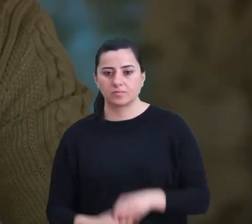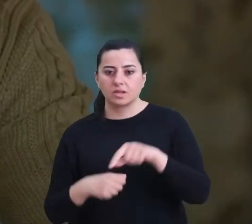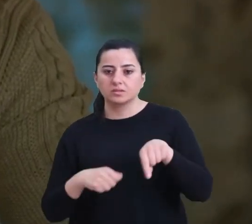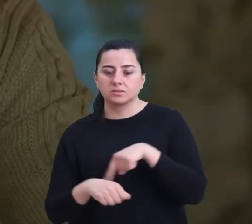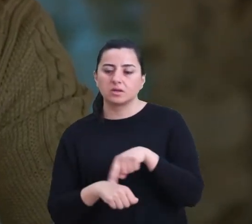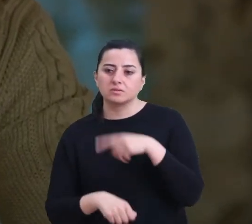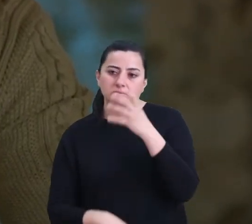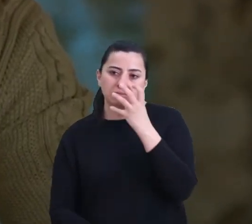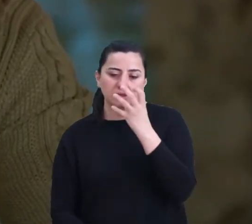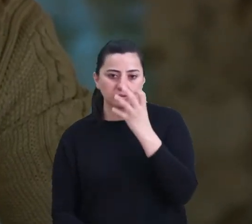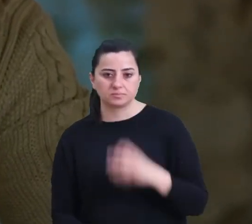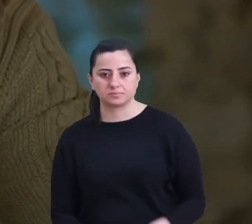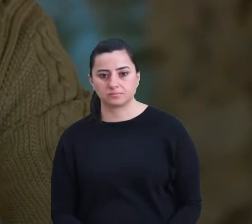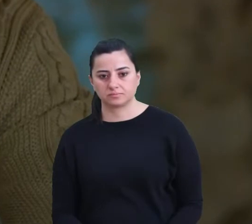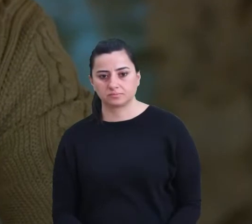saatlerce beklerim.